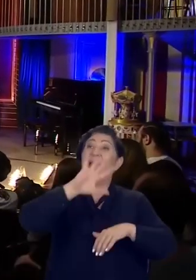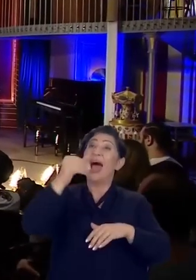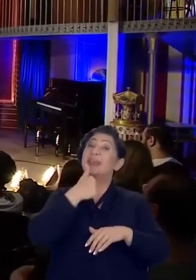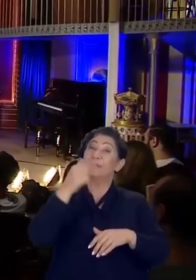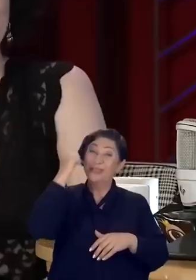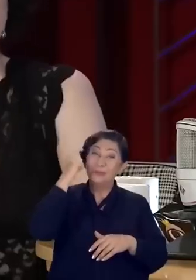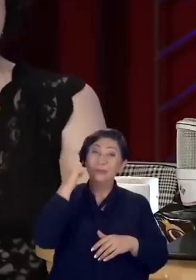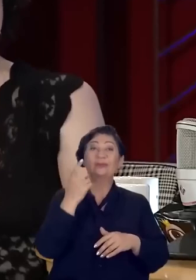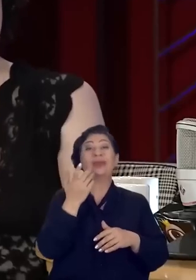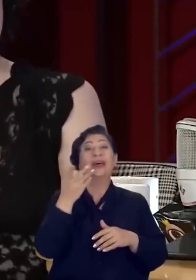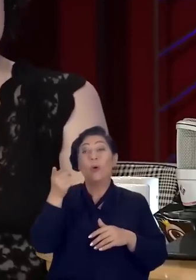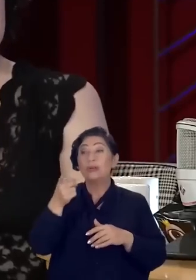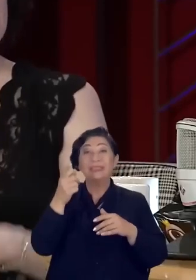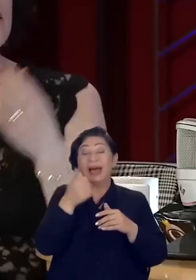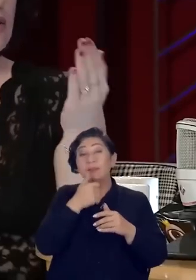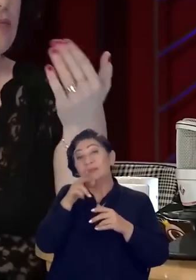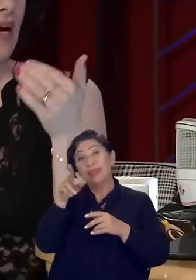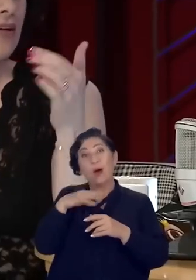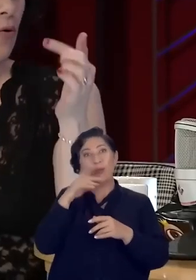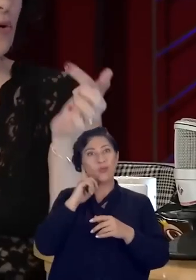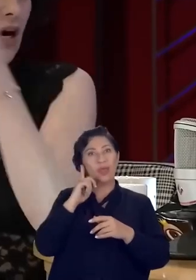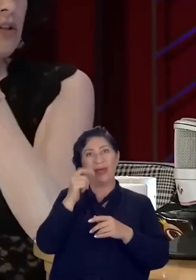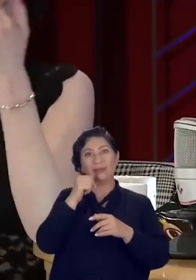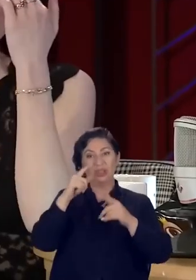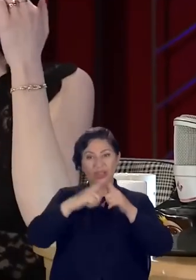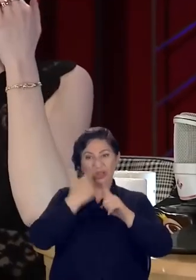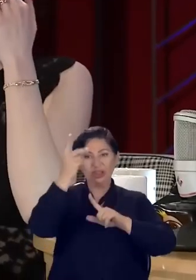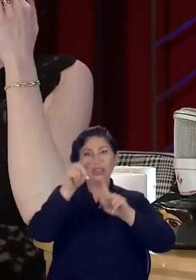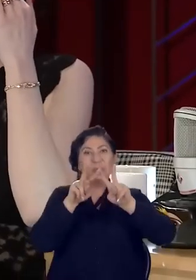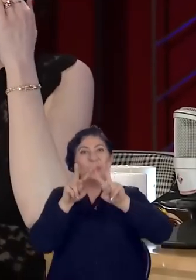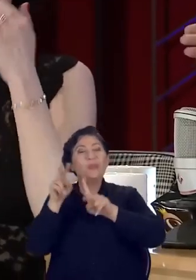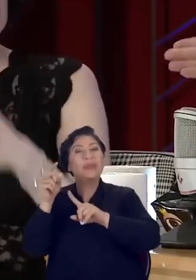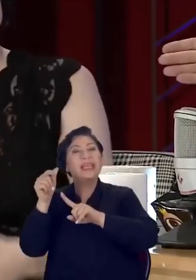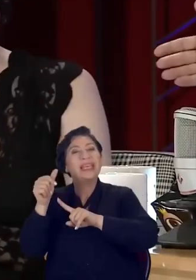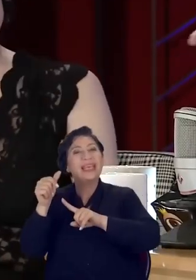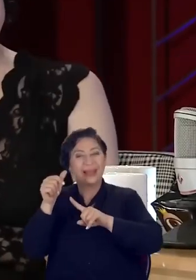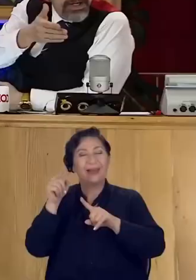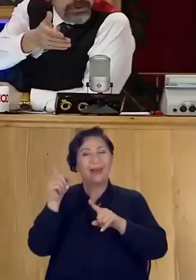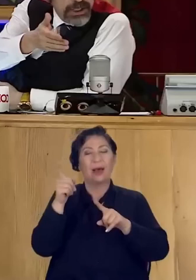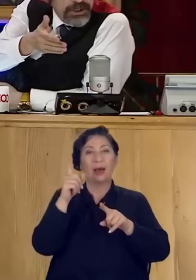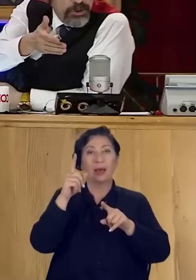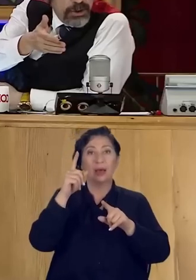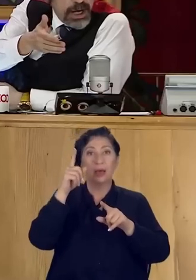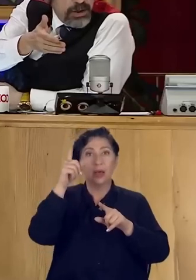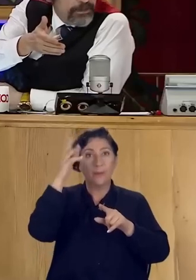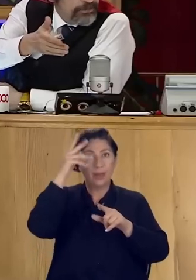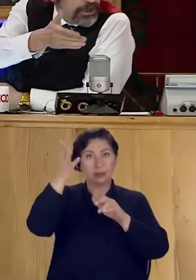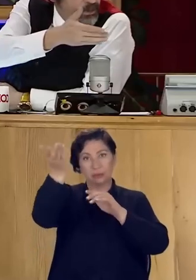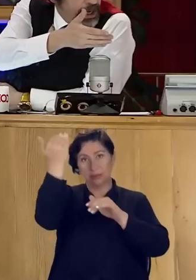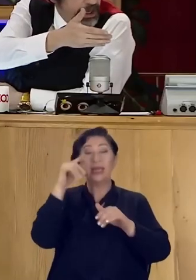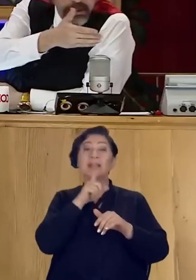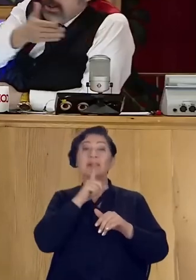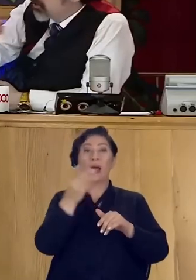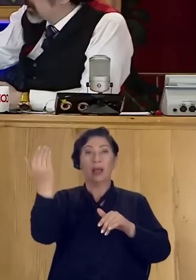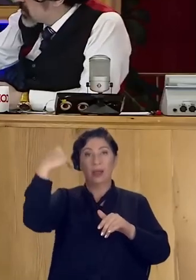ya, da şey yani Jimi Hendrix'i mi bilmiyorsun? Hayır canım, yani oradan Jimi Hendrix'i biliyorsun. Tabii Jimi Hendrix Seattle'dan değil mi o da ya? Öyle öyle.